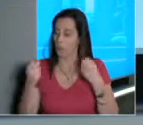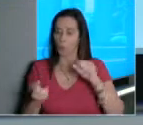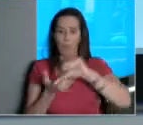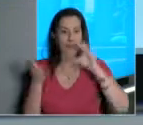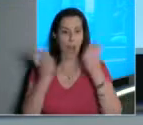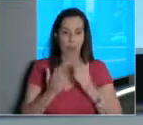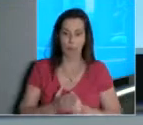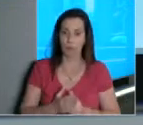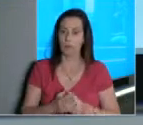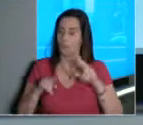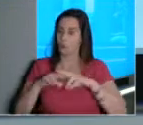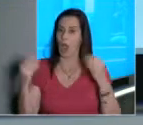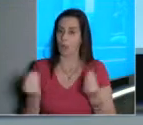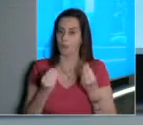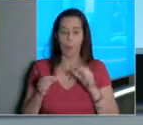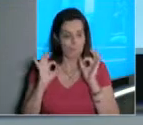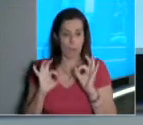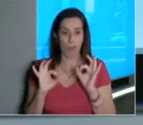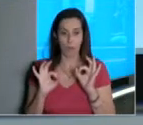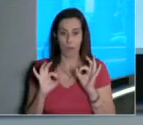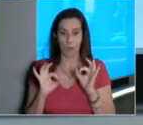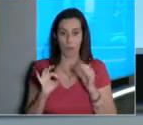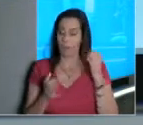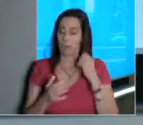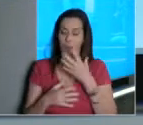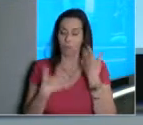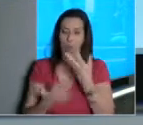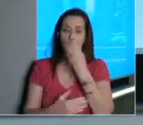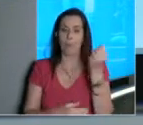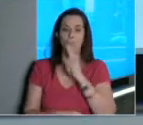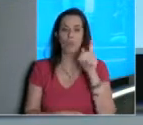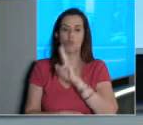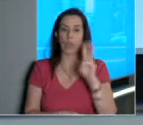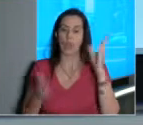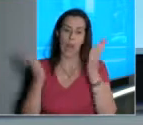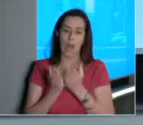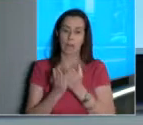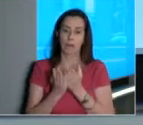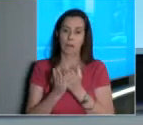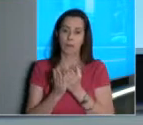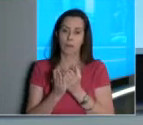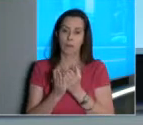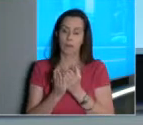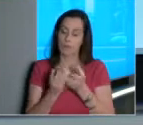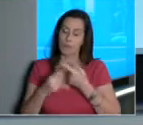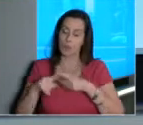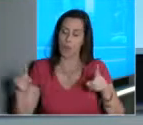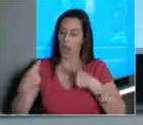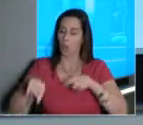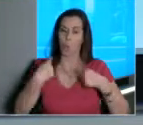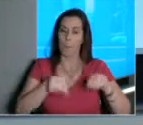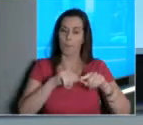בעיר אילת, כן. ובשאר הדברים, ובאמת אישרו חבילה של 400 מיליון שקל לעיר אילת בשלל